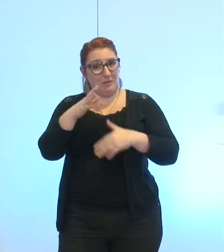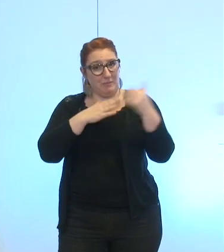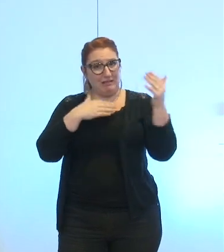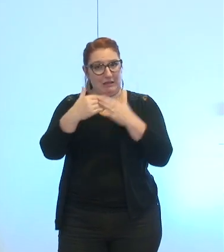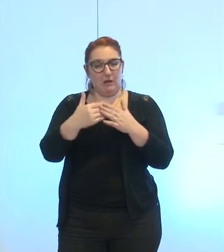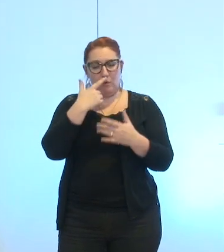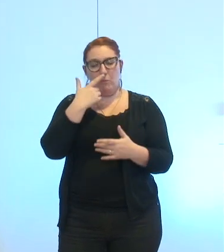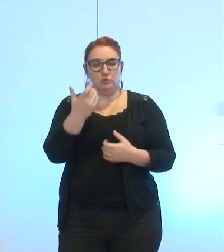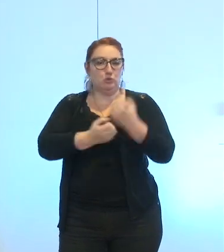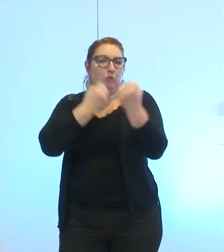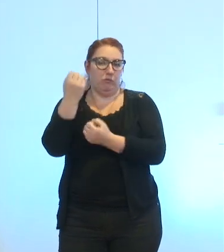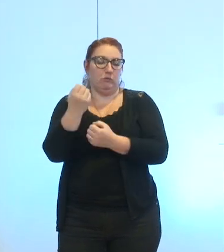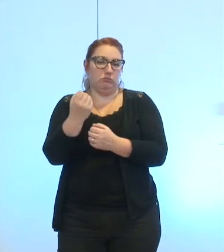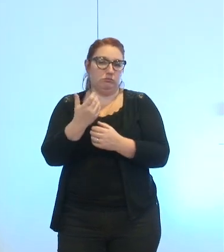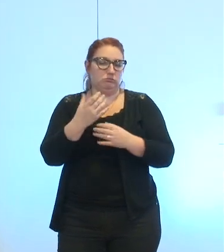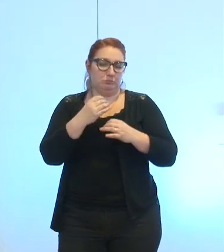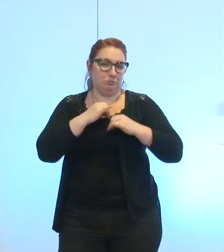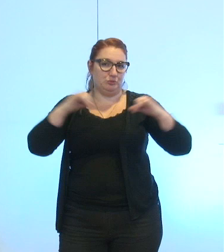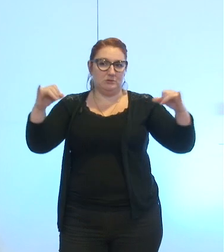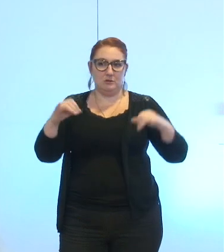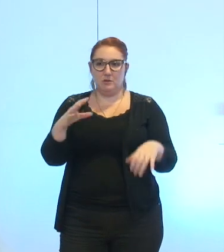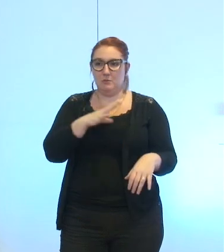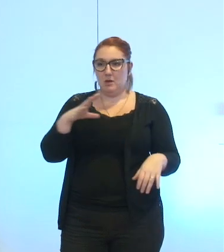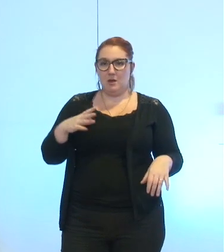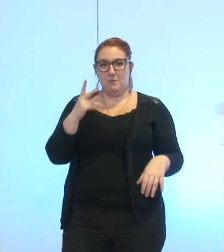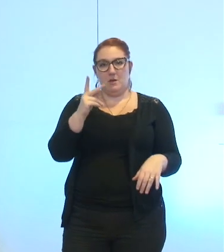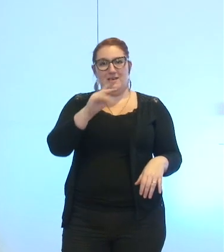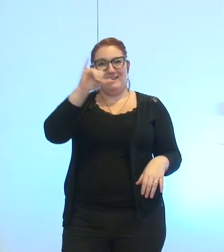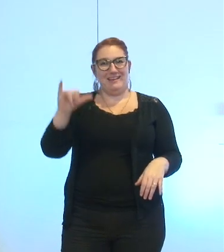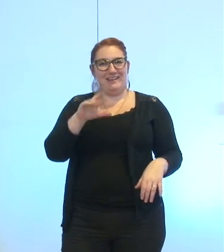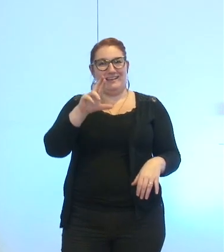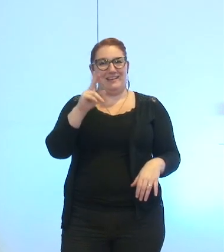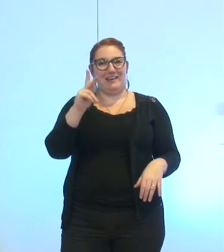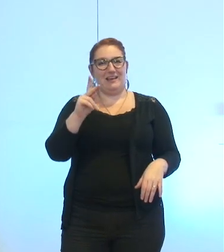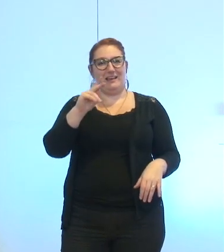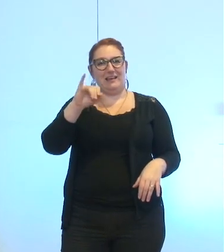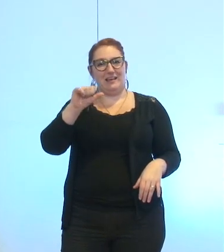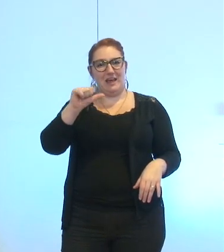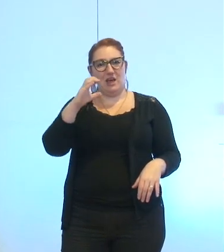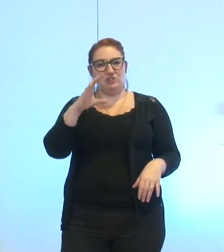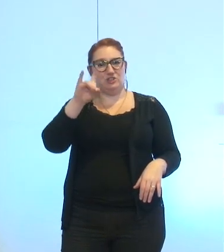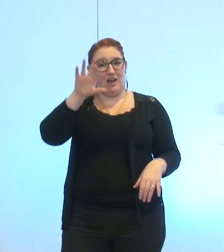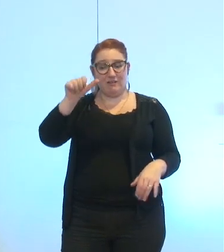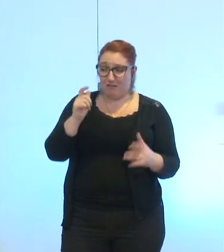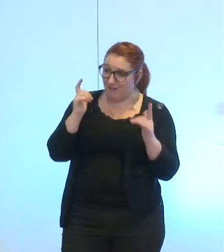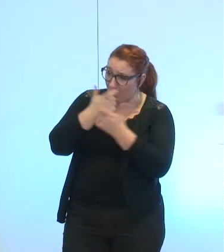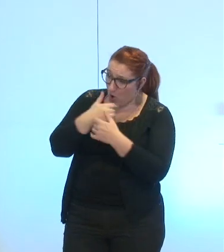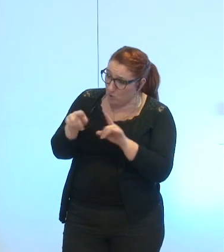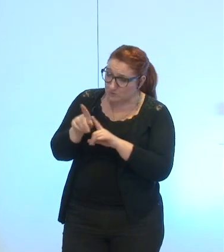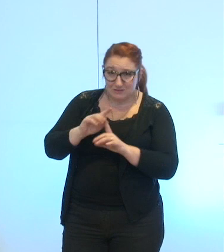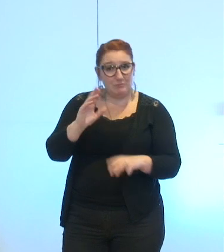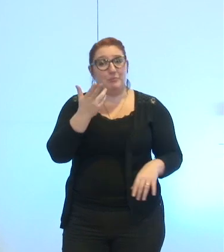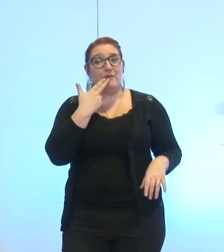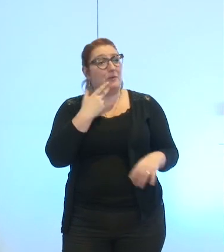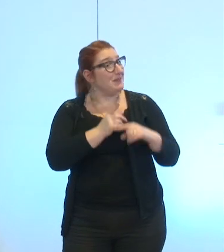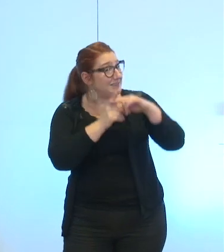exposés non mais bon madame kercacharian ça la fait rire aussi c'est parfait c'est c'est non mais c'est bien parce que comme ce sont